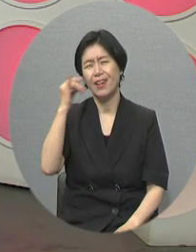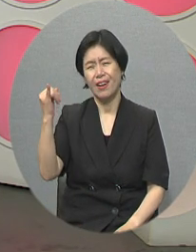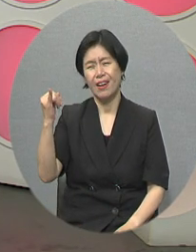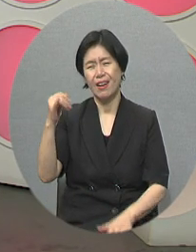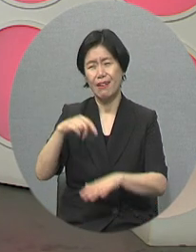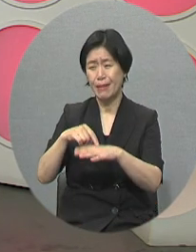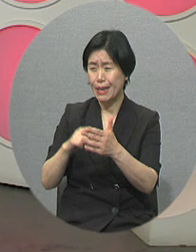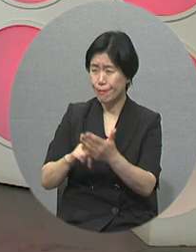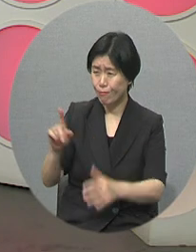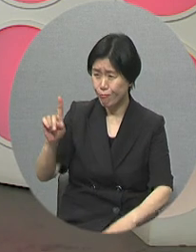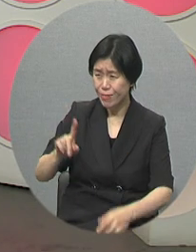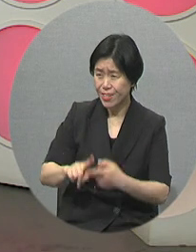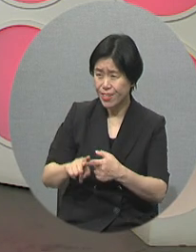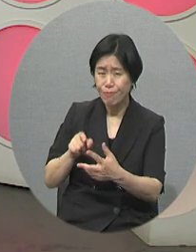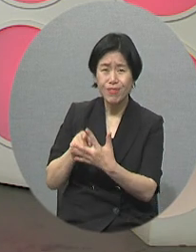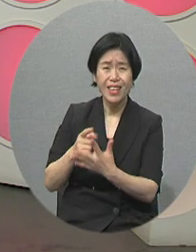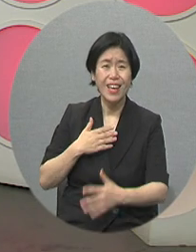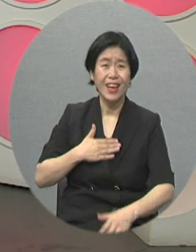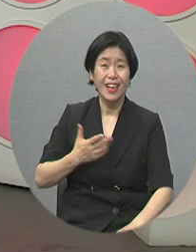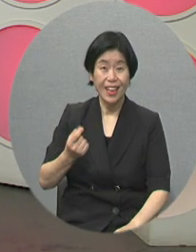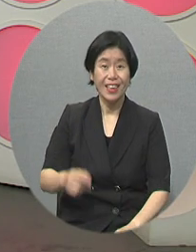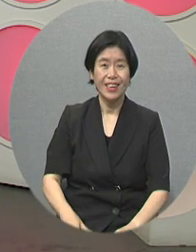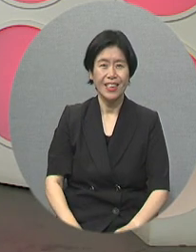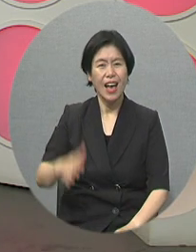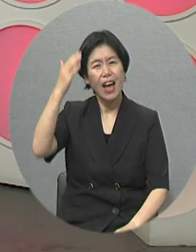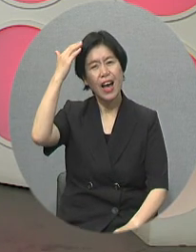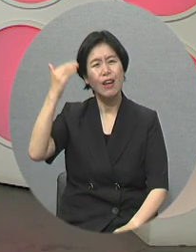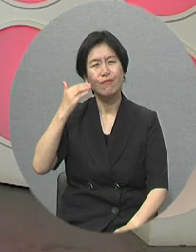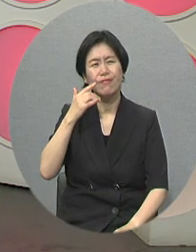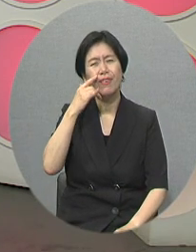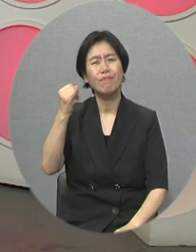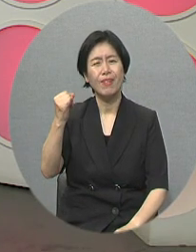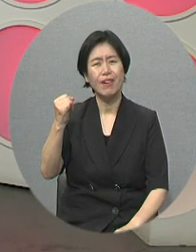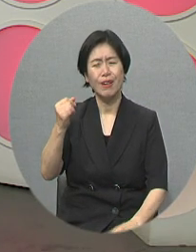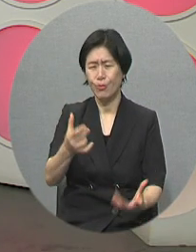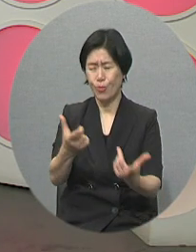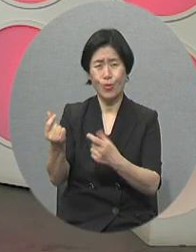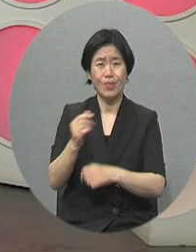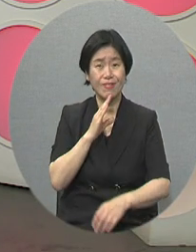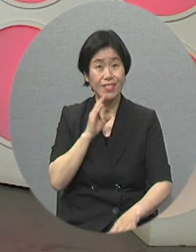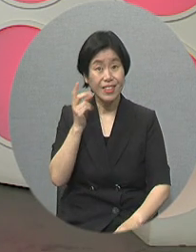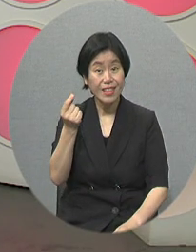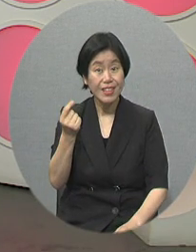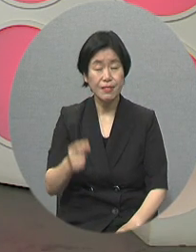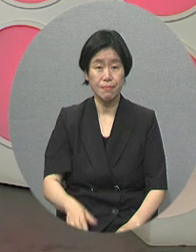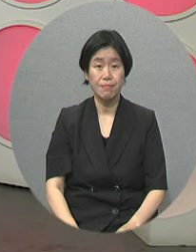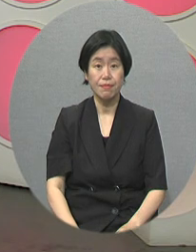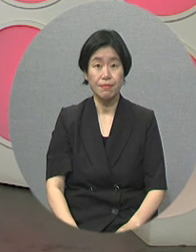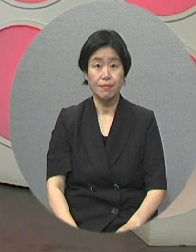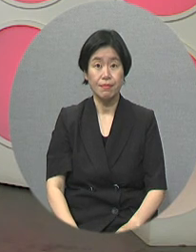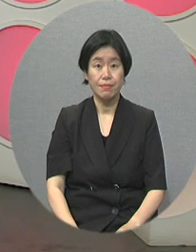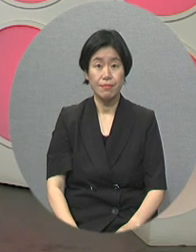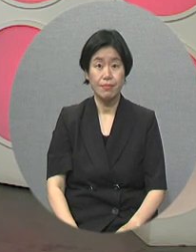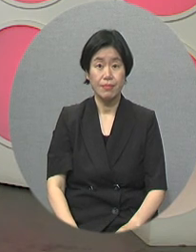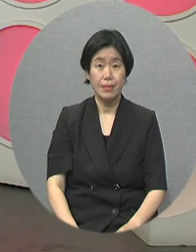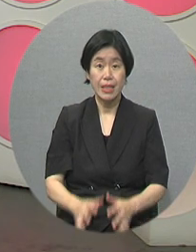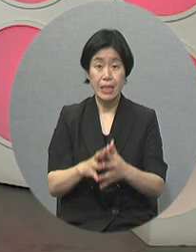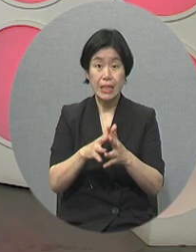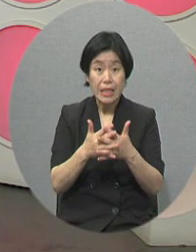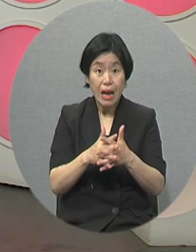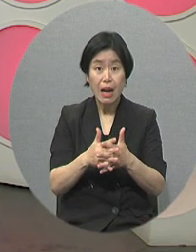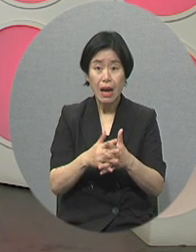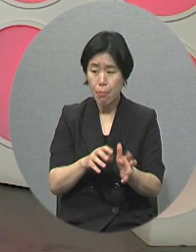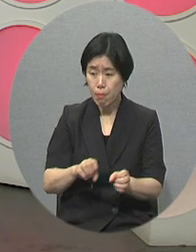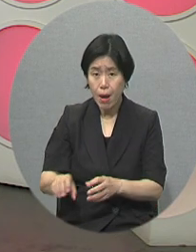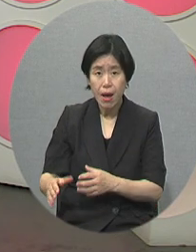이게 우리나라 대한민국의 엄마들이 이래요. 아니 그거를 찾다 못 찾고 돈도 없고 또 길